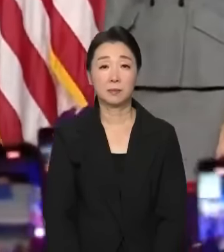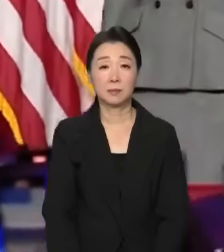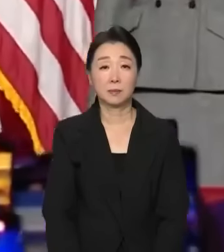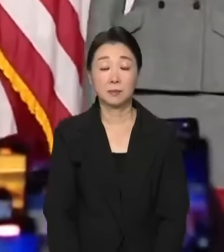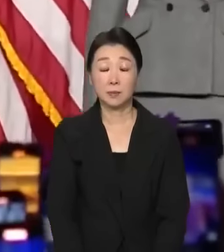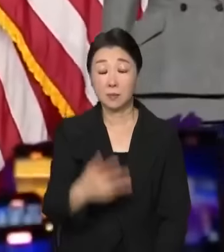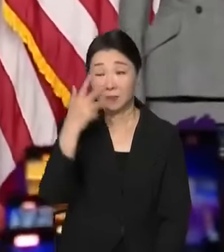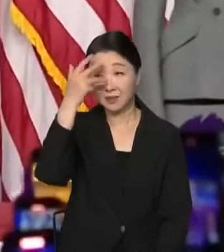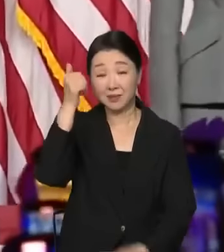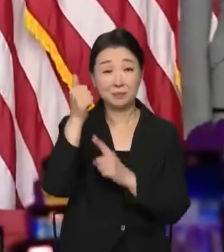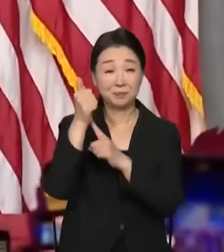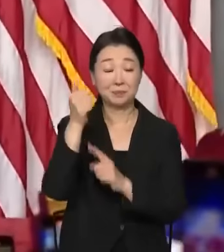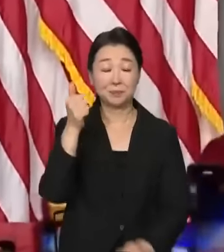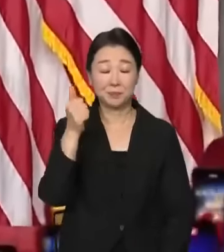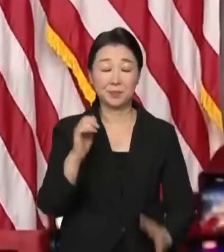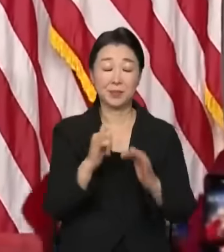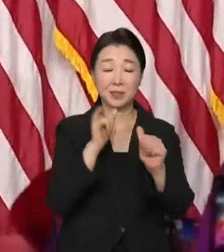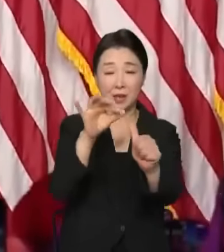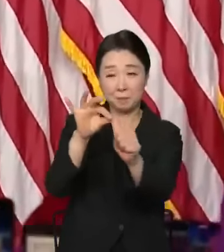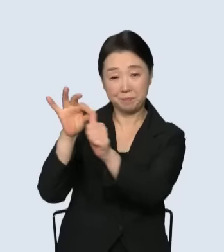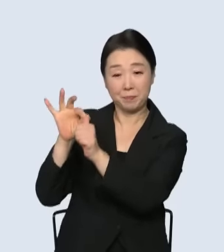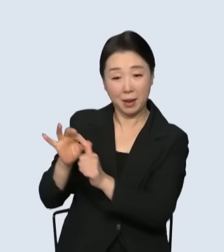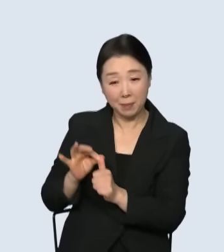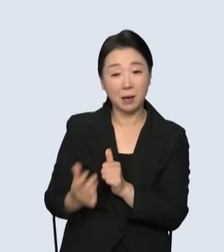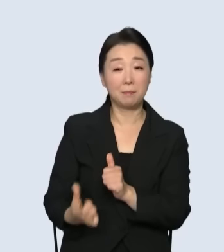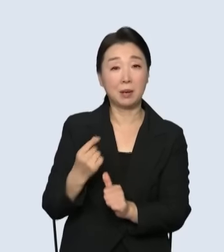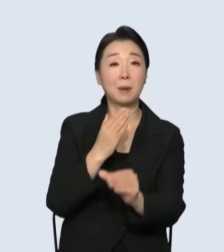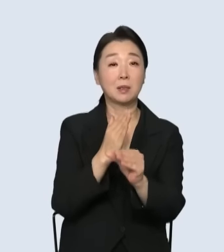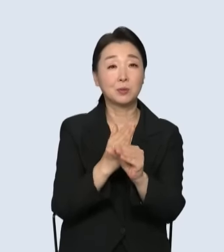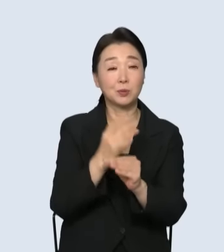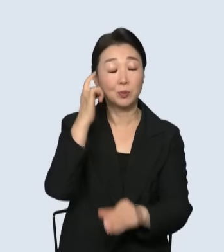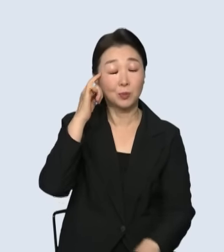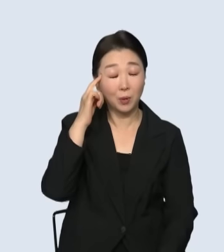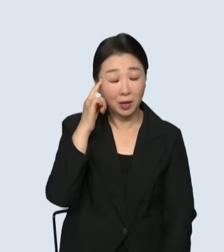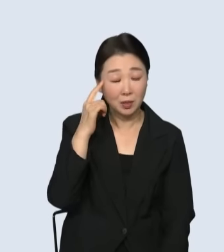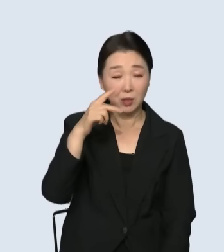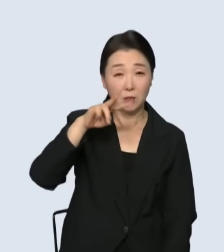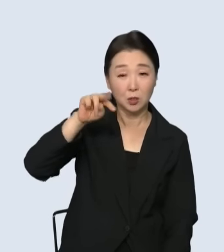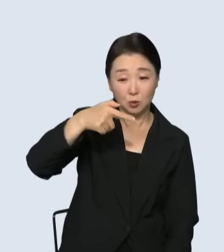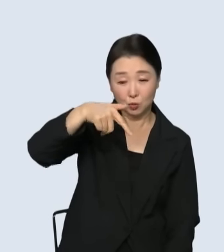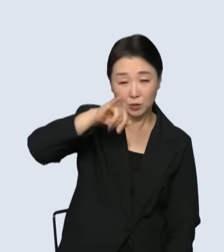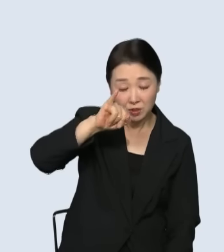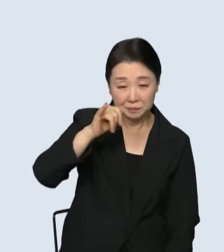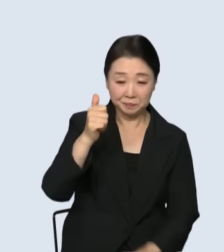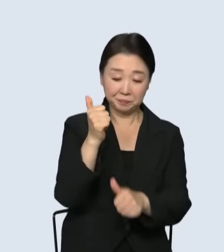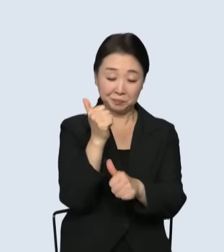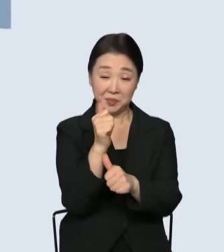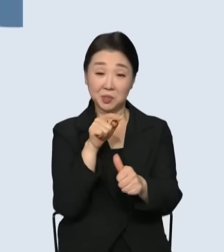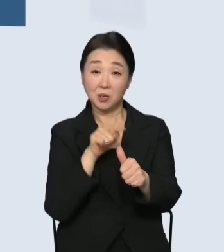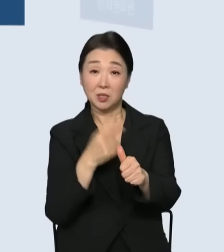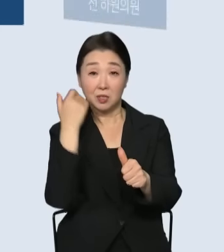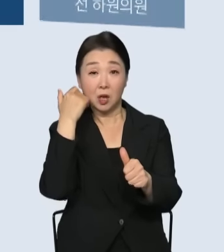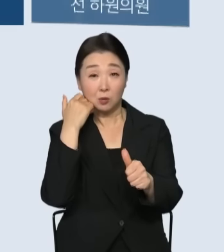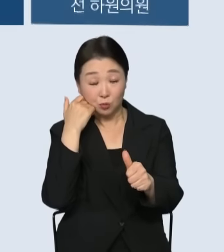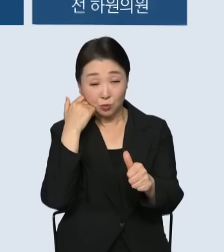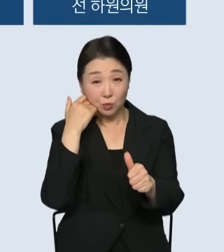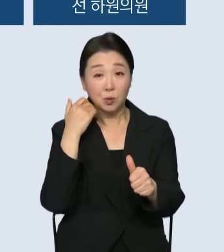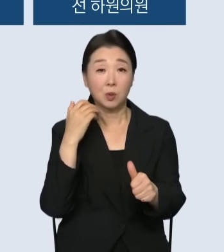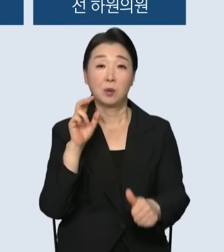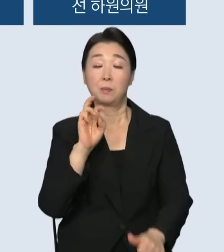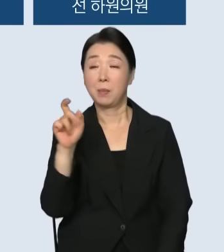트럼프 당선인은 인선 작업에 속도를 내고 있습니다. 수지 와일스 비서실장을 시작으로 유력하게 거론되던 마이클 왈츠